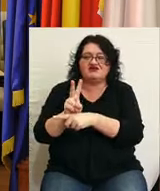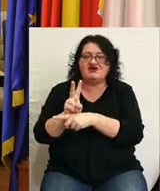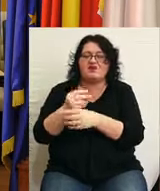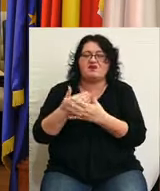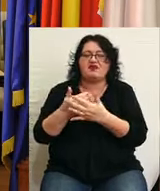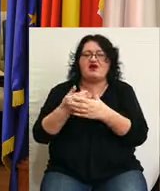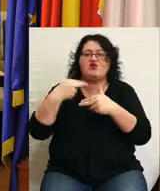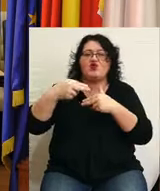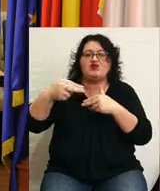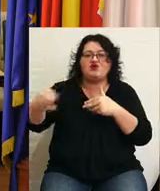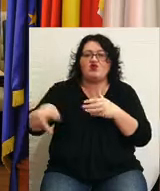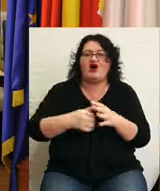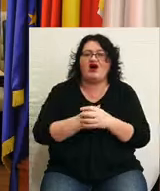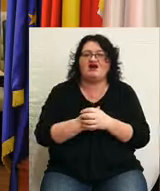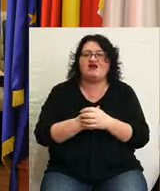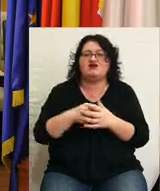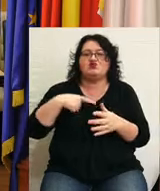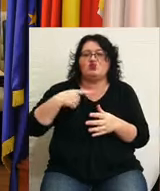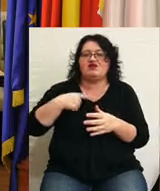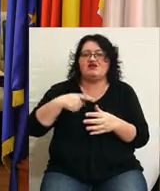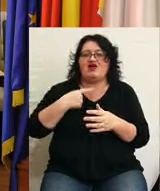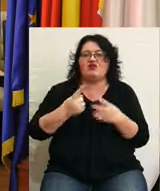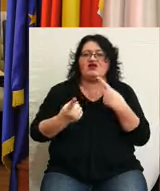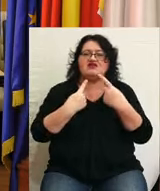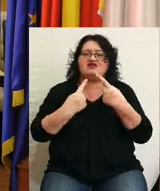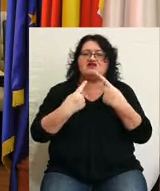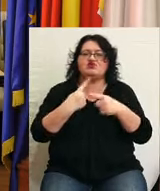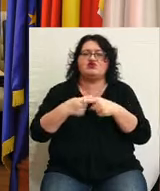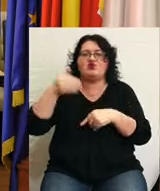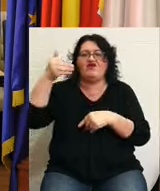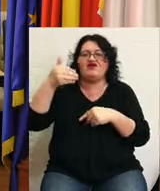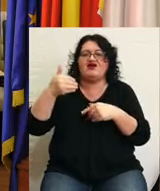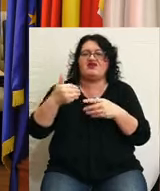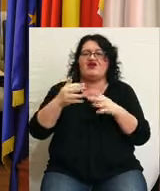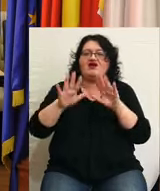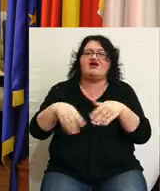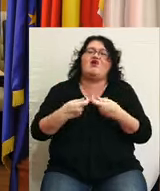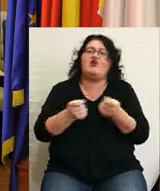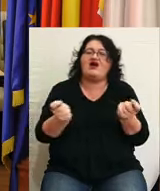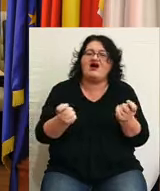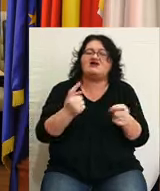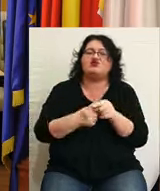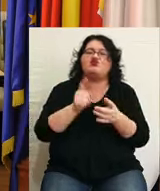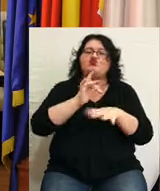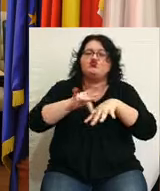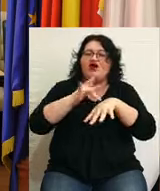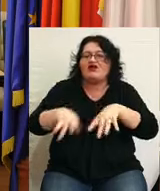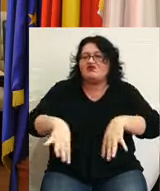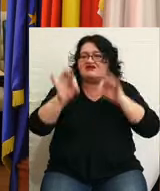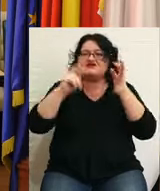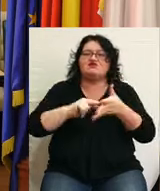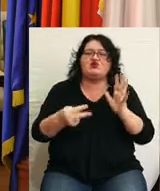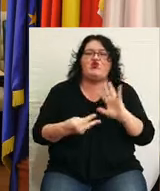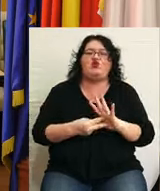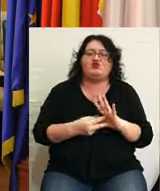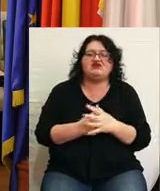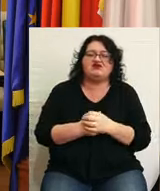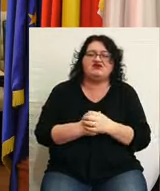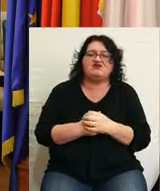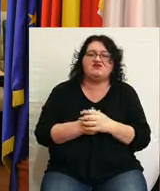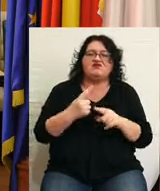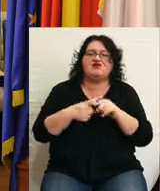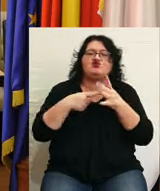în continuare suntem în discuții cu furnizorii și încercăm să găsim soluții.